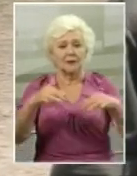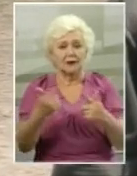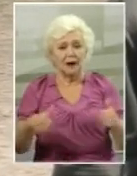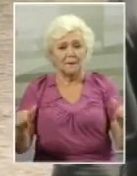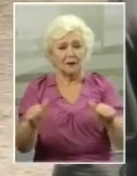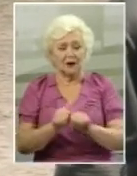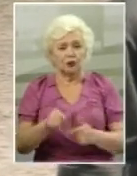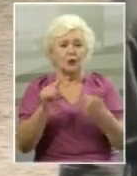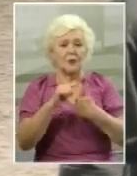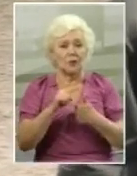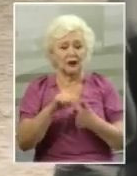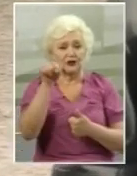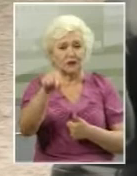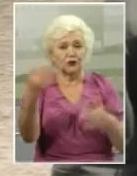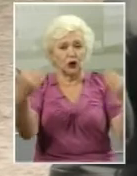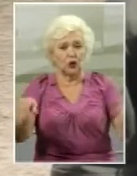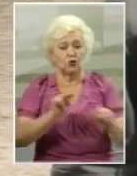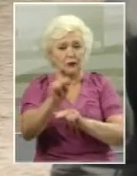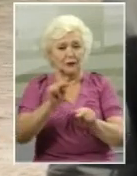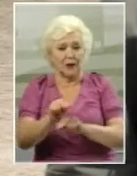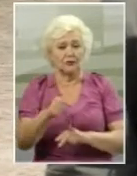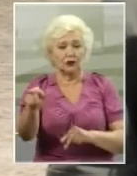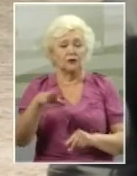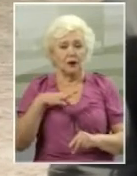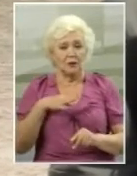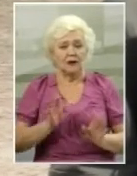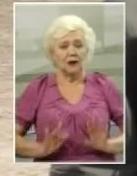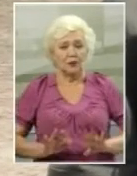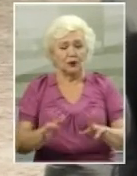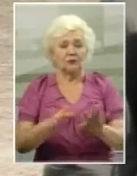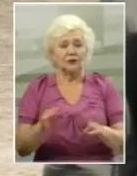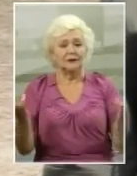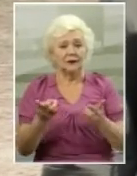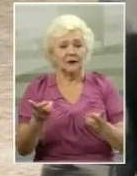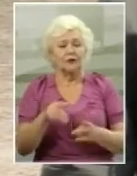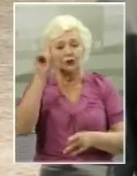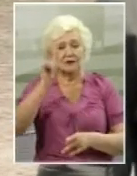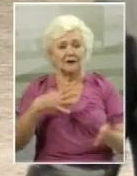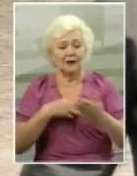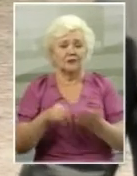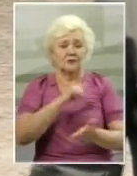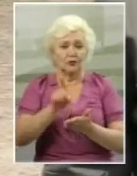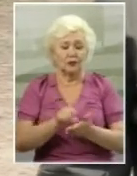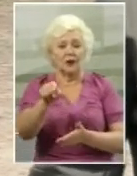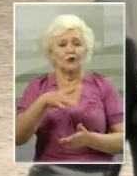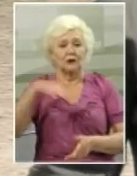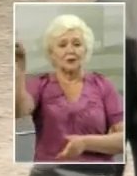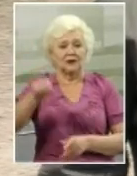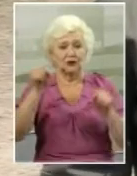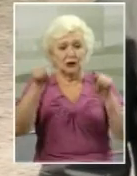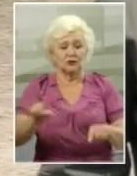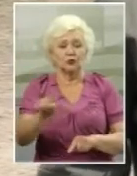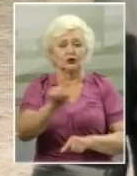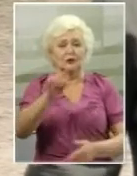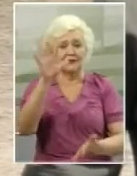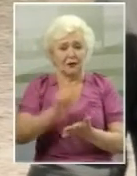Вони, по-перше, вже навчені, з ними бойове злагодження проводити не потрібно. Вони знають свої посади, вони прибувають сюди, вони знають, чим їм